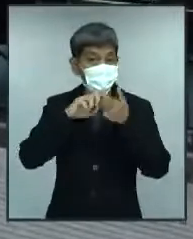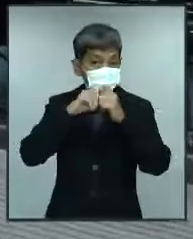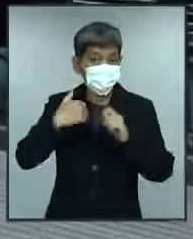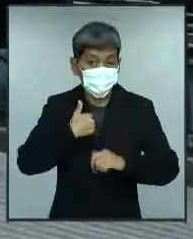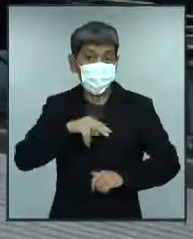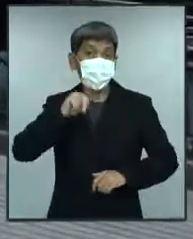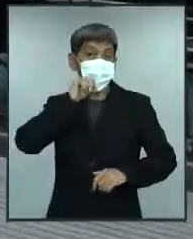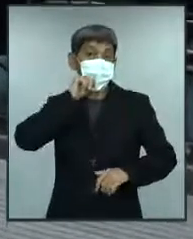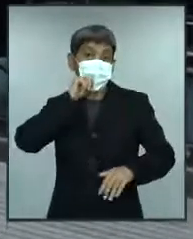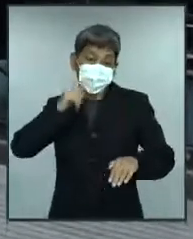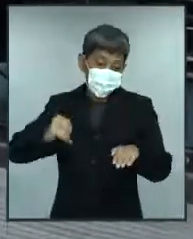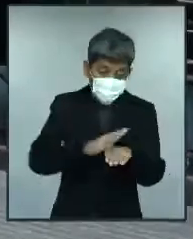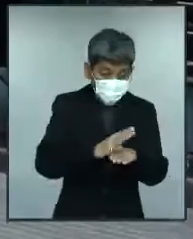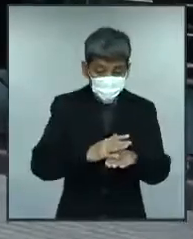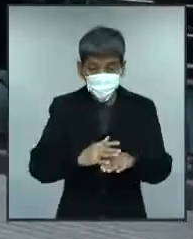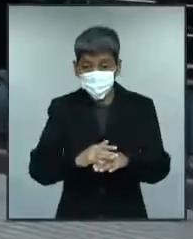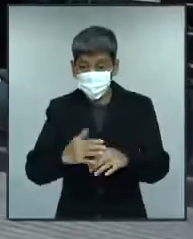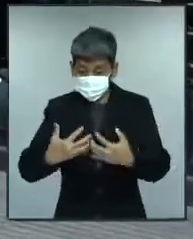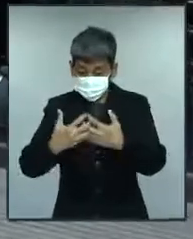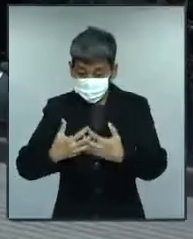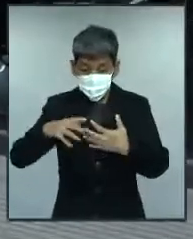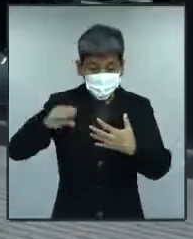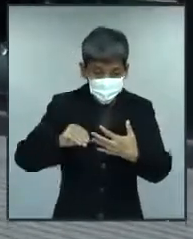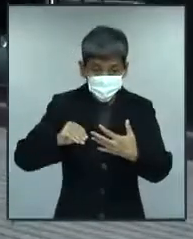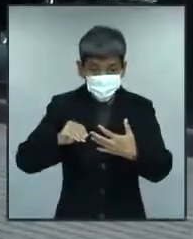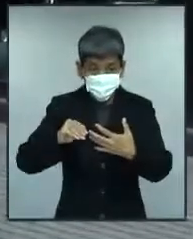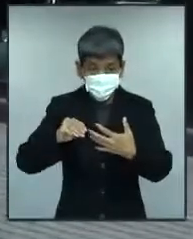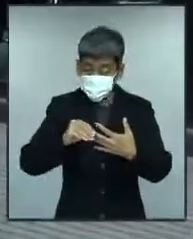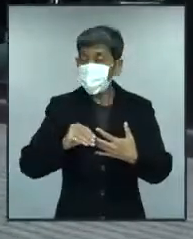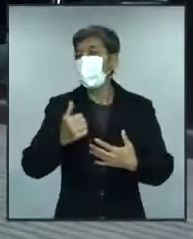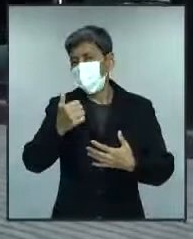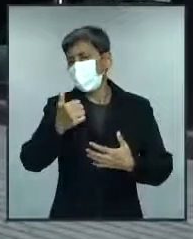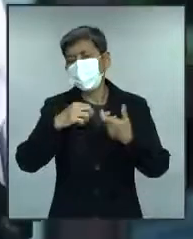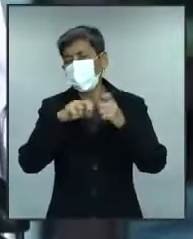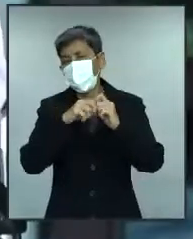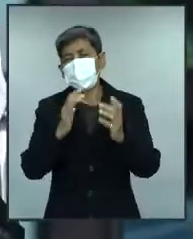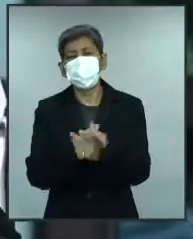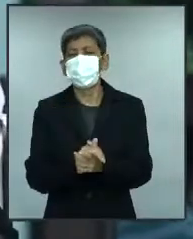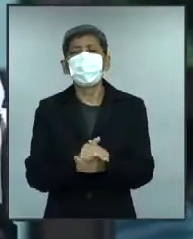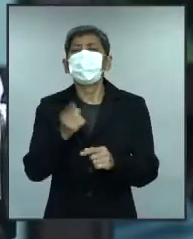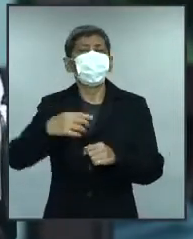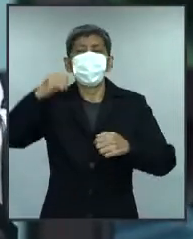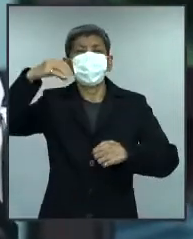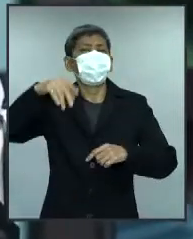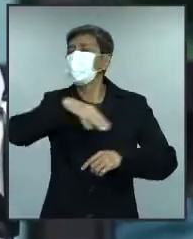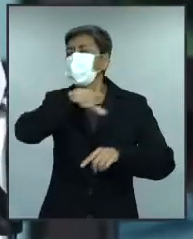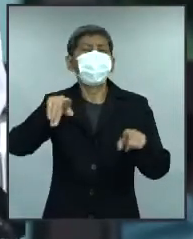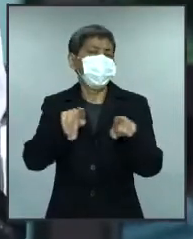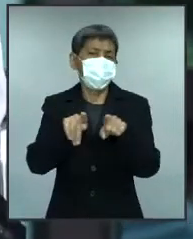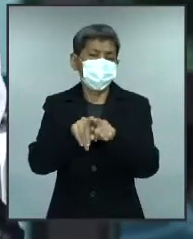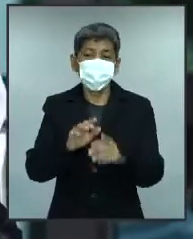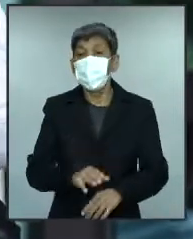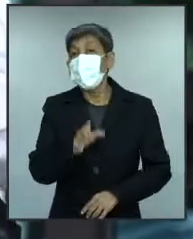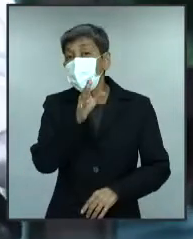ติเหตุโดนน้ำจริงๆเนี่ยถ้าเครื่องมันไม่ได้เปิดหรืออะไรปล่อยแห้งมันก็จบครับไม่มีอะไรอันนี้เป็นปกติของเครื่องมือไฟฟ้าอยู่